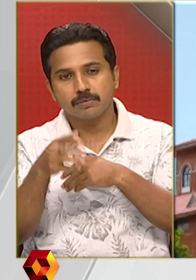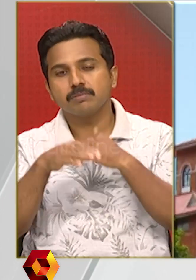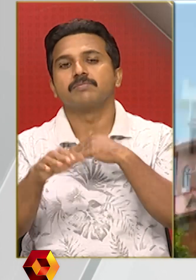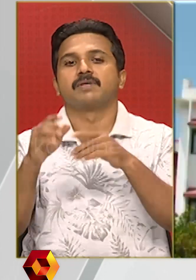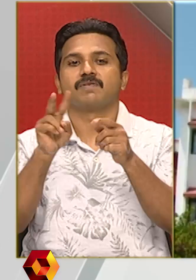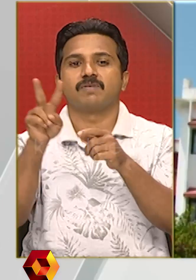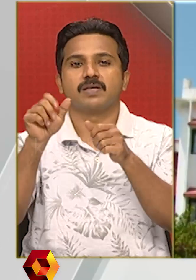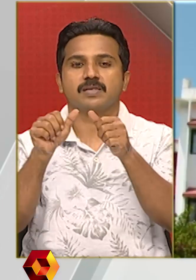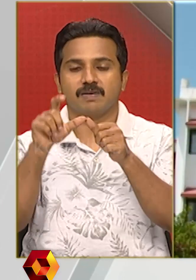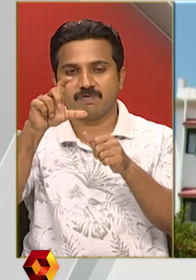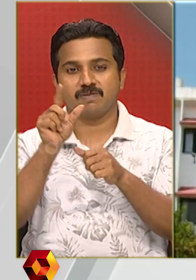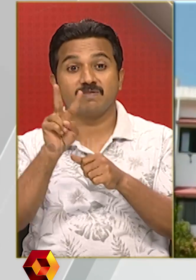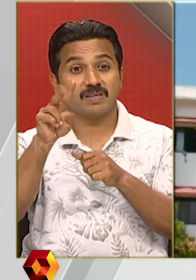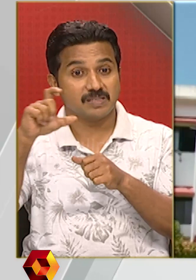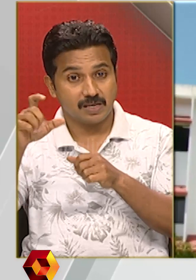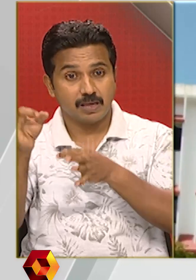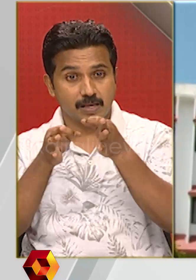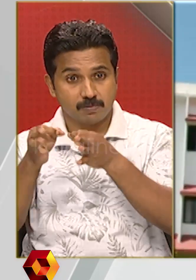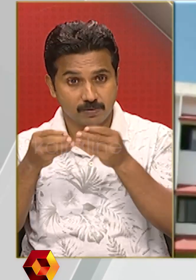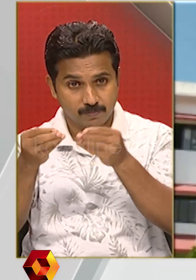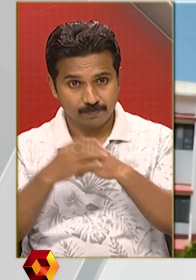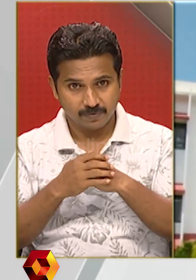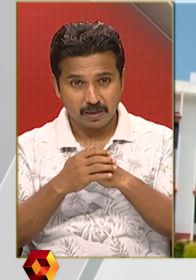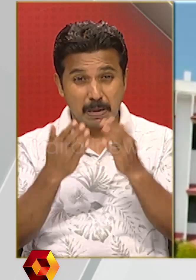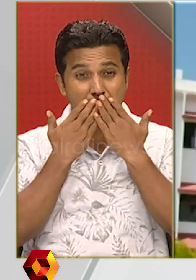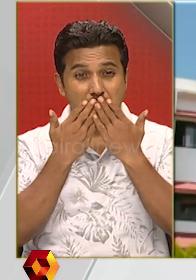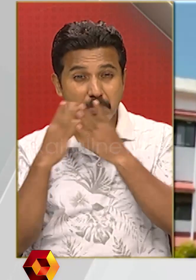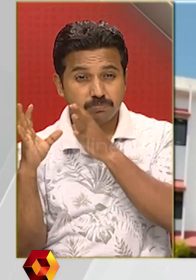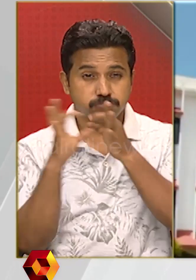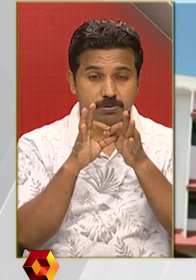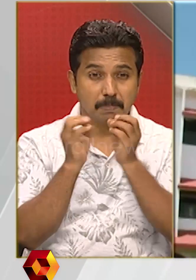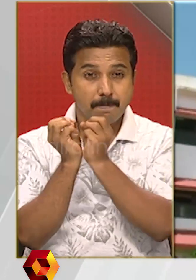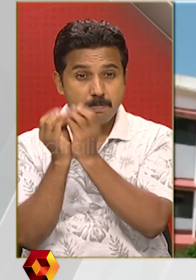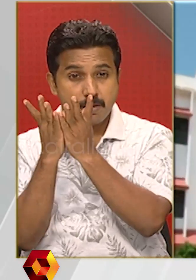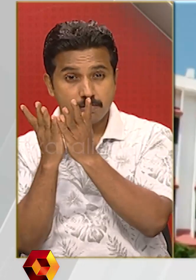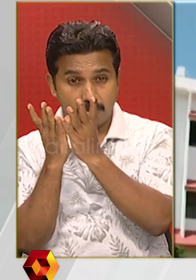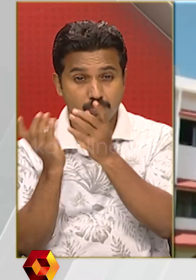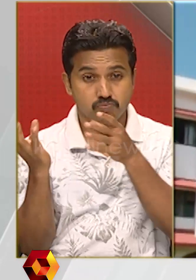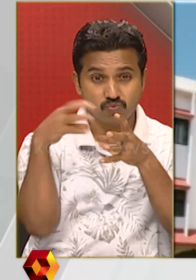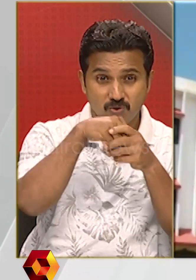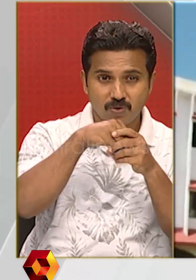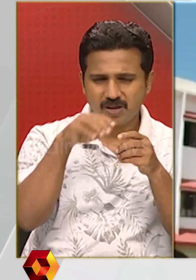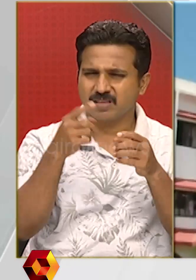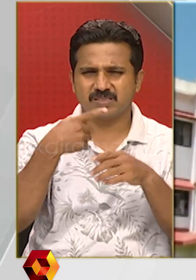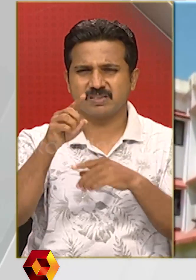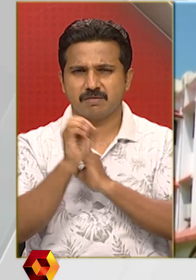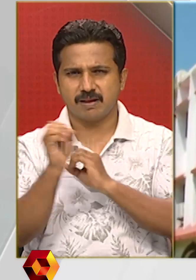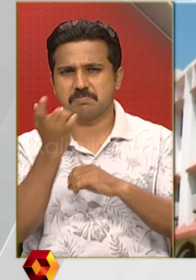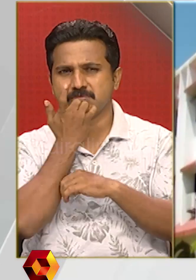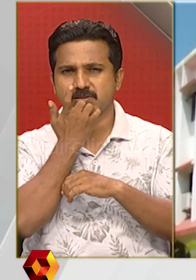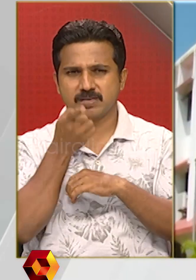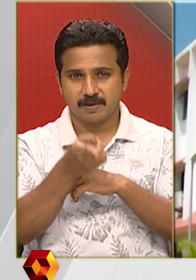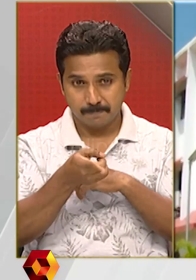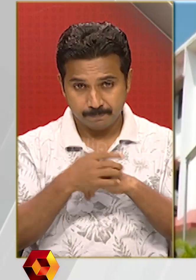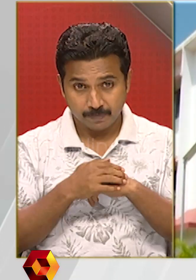പ്രതികരിക്കുകയായിരുന്നു വൈസ് ചാൻസലർ. അക്കാദമിക് രംഗത്തെ കാവ്യവൽക്കരിക്കാനുള്ള ശ്രമം എന്ന പ്രചരണം ശരിയല്ലെന്ന് വി സി പറഞ്ഞു.